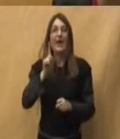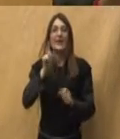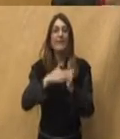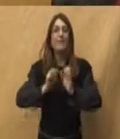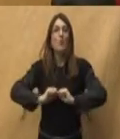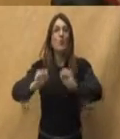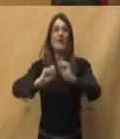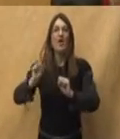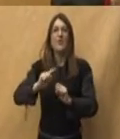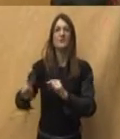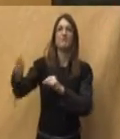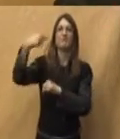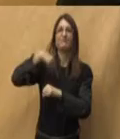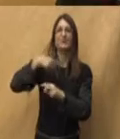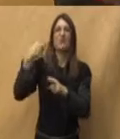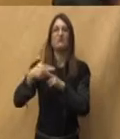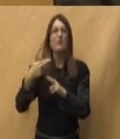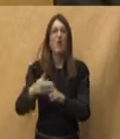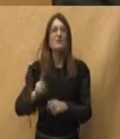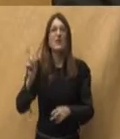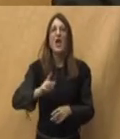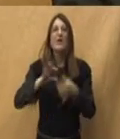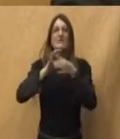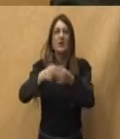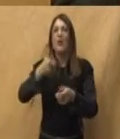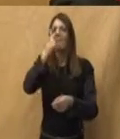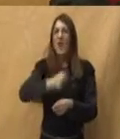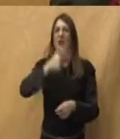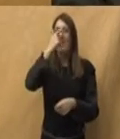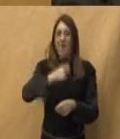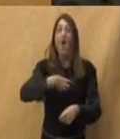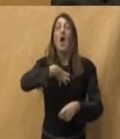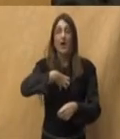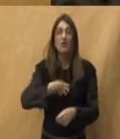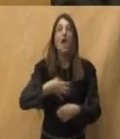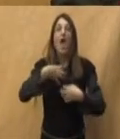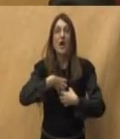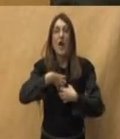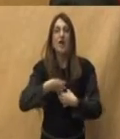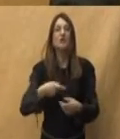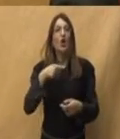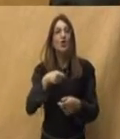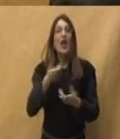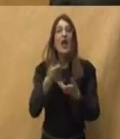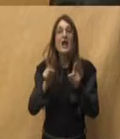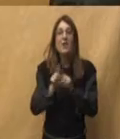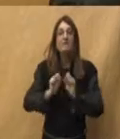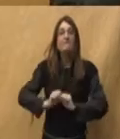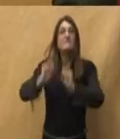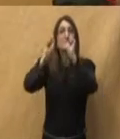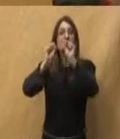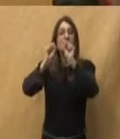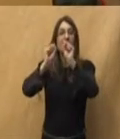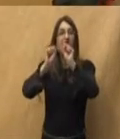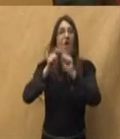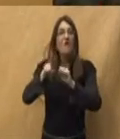dobijemo svaku infekciju, svaku virozu, da ne vadimo maramicu svaki 5 minuta i kišemo i kašljemo i tako dalje. Dakle, to su zaštitni čimbenici